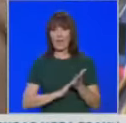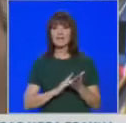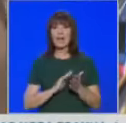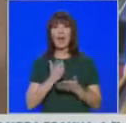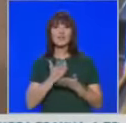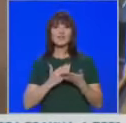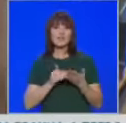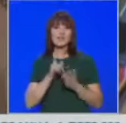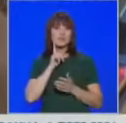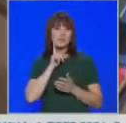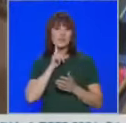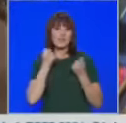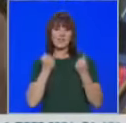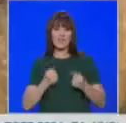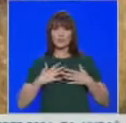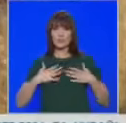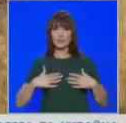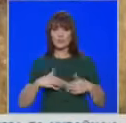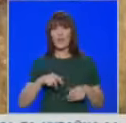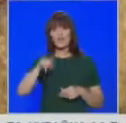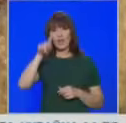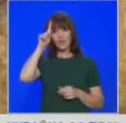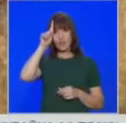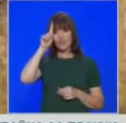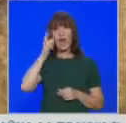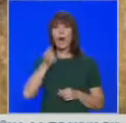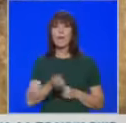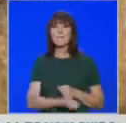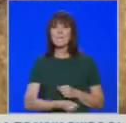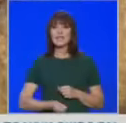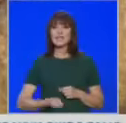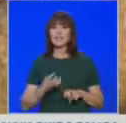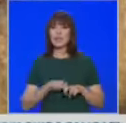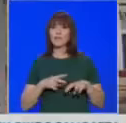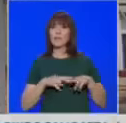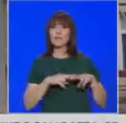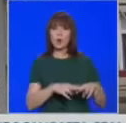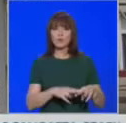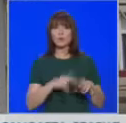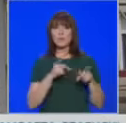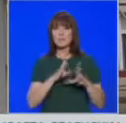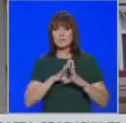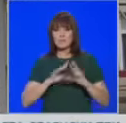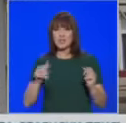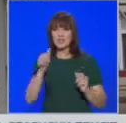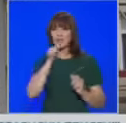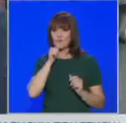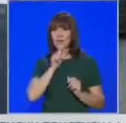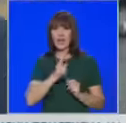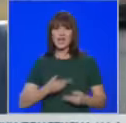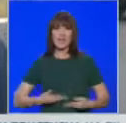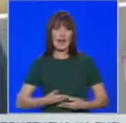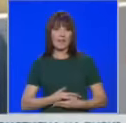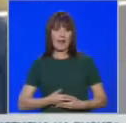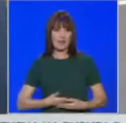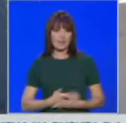тежко състояние. Откарани са в болници в София и Пазарджик. Оттам обясниха, че мигрантите са били силно дехидратирани и недохранени. По